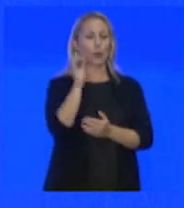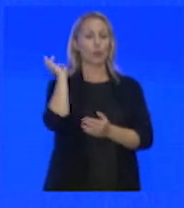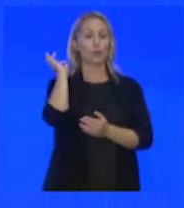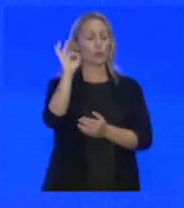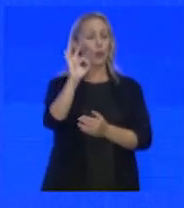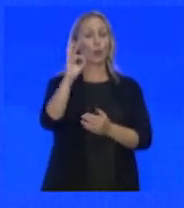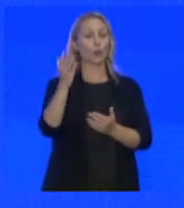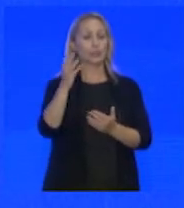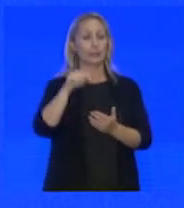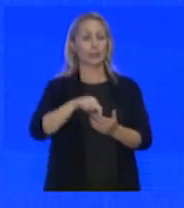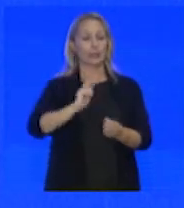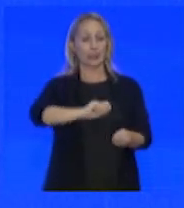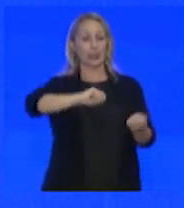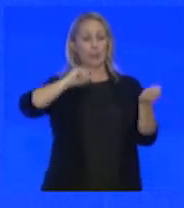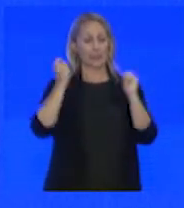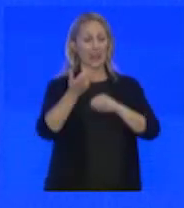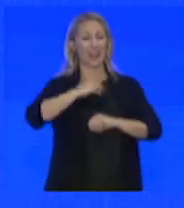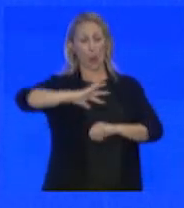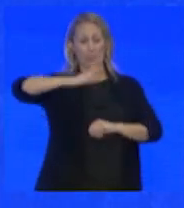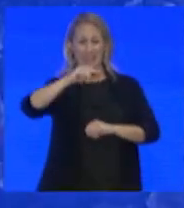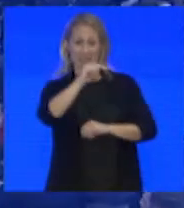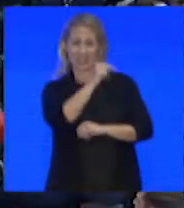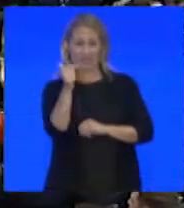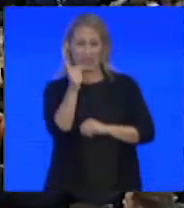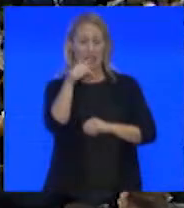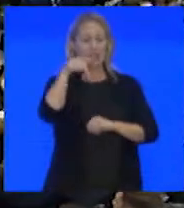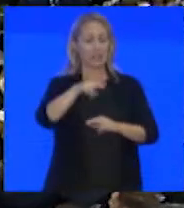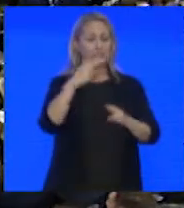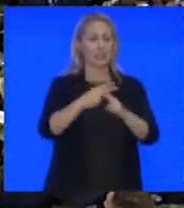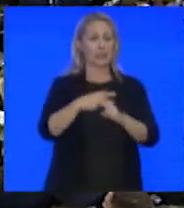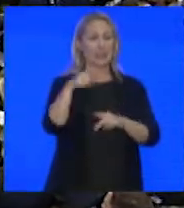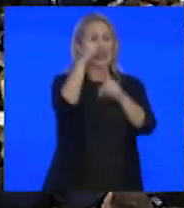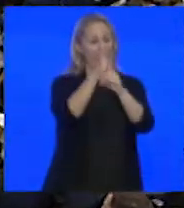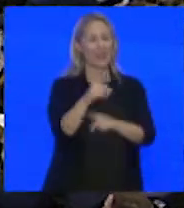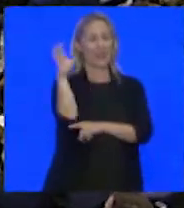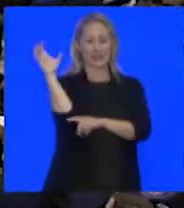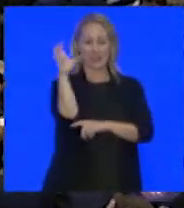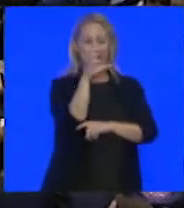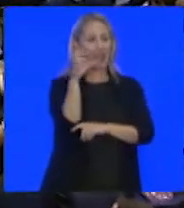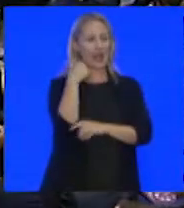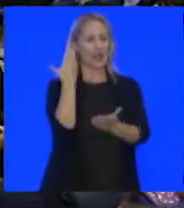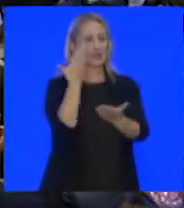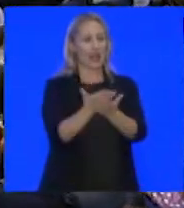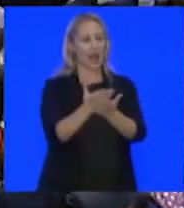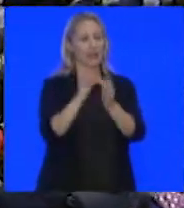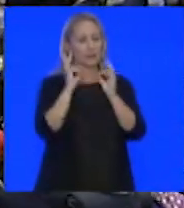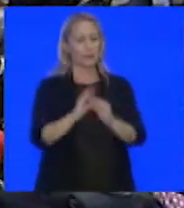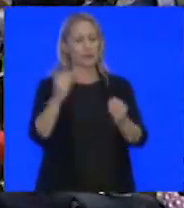εποχή του 5G. Και σε ένα παράλληλο μέτωπο, αλλά όχι λιγότερο